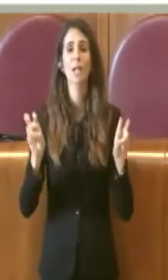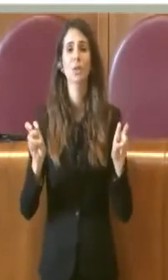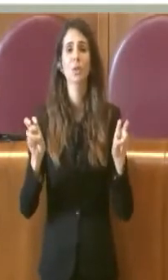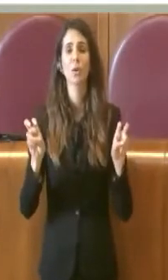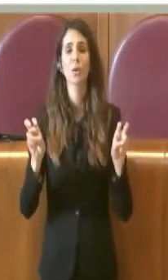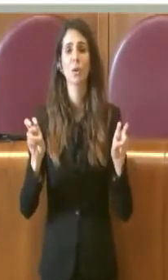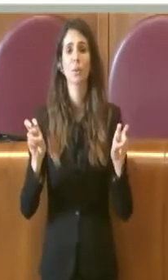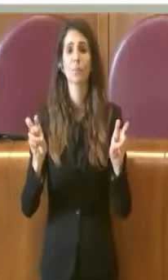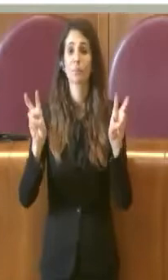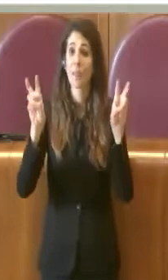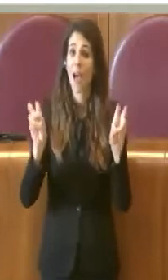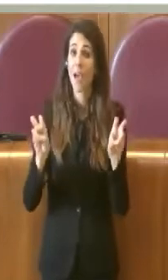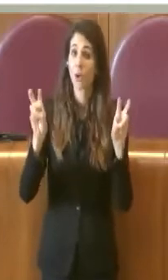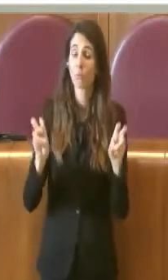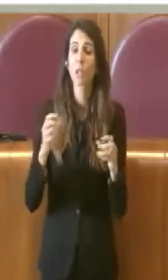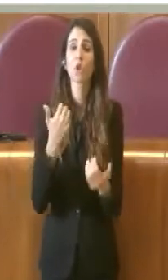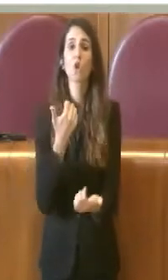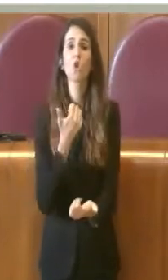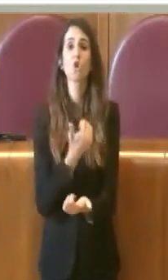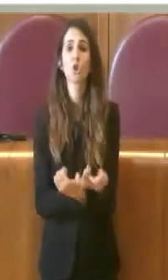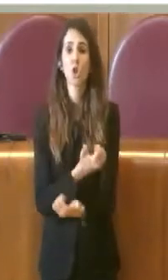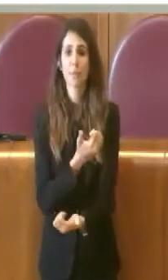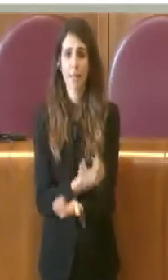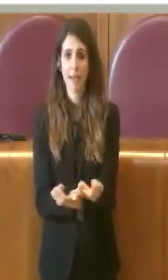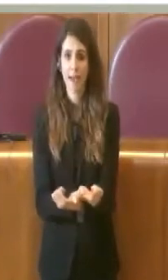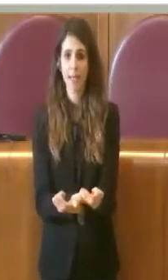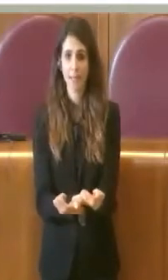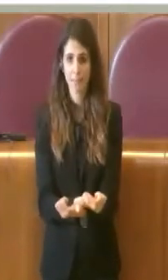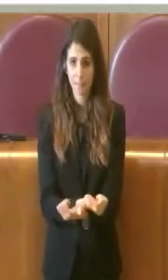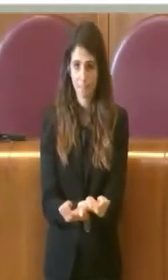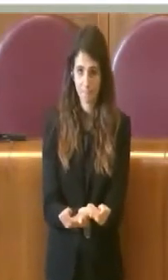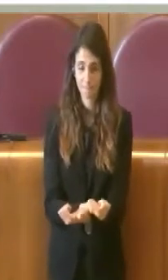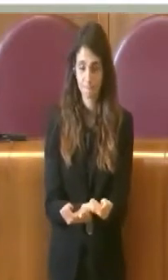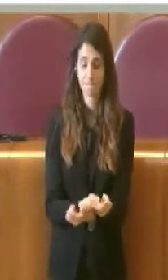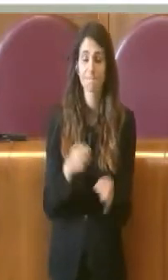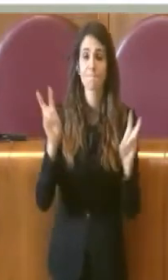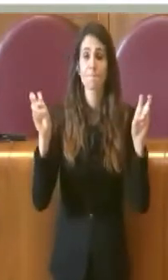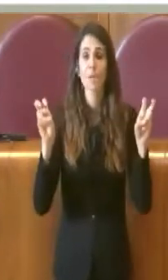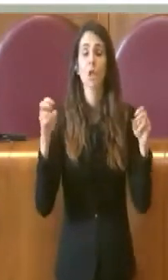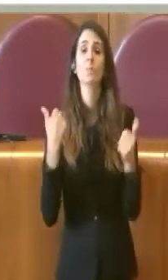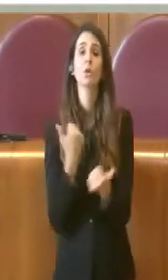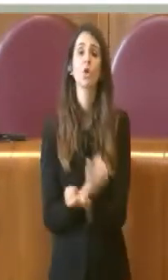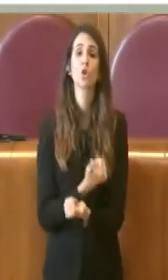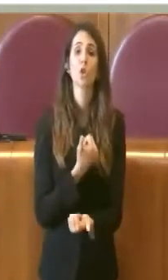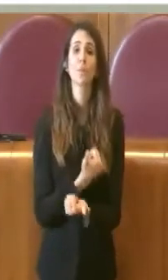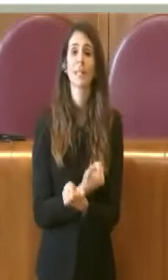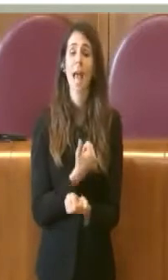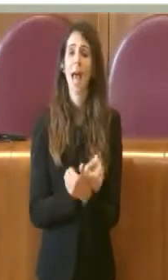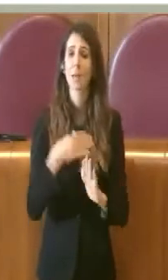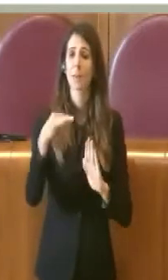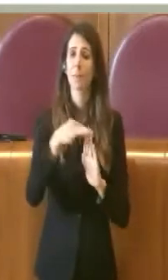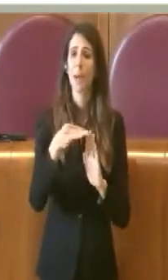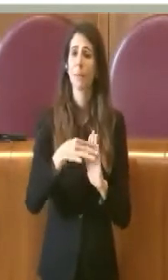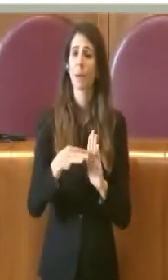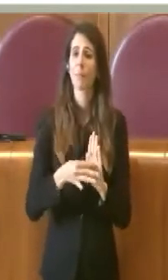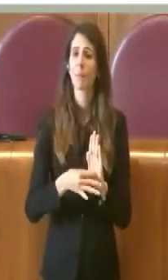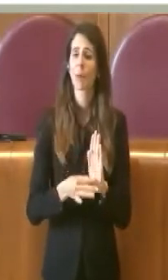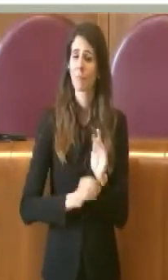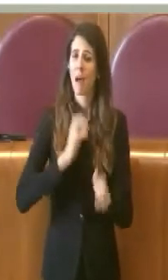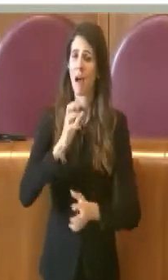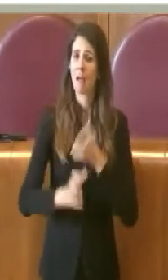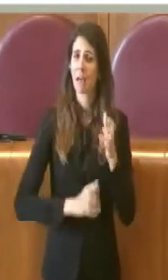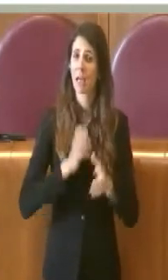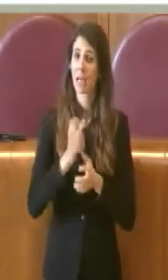situazione dei cimiteri che alcune criticità, alcune difficoltà nel corso degli anni le